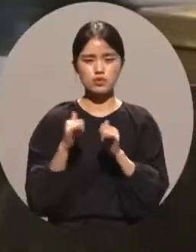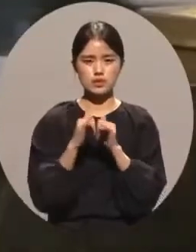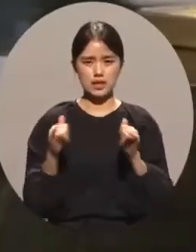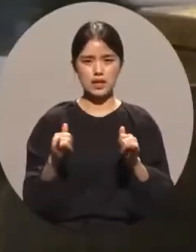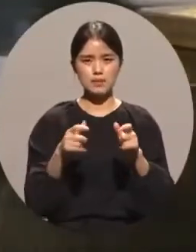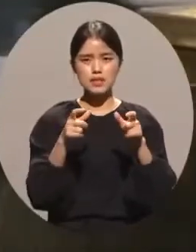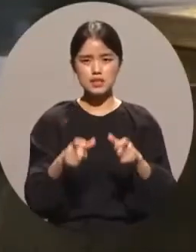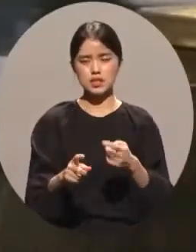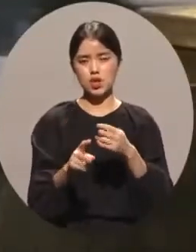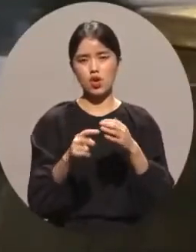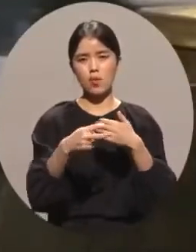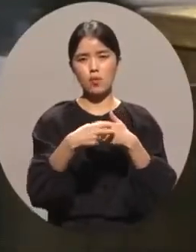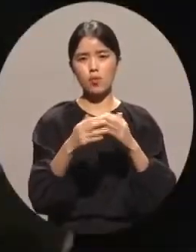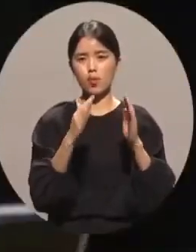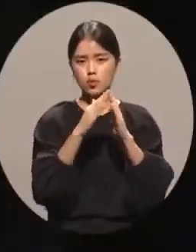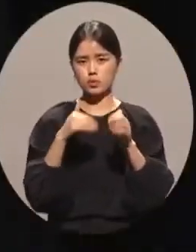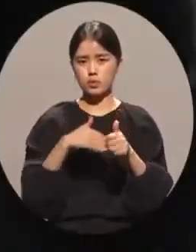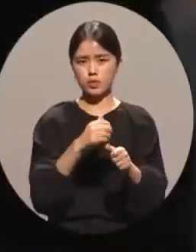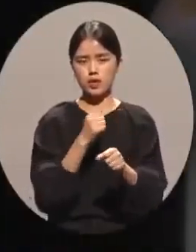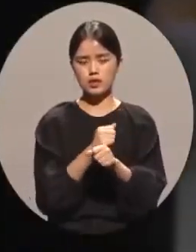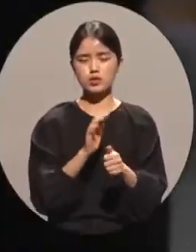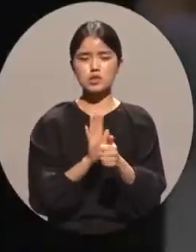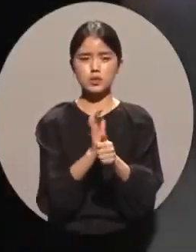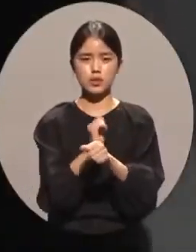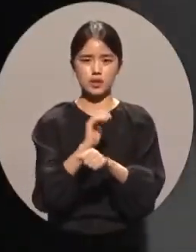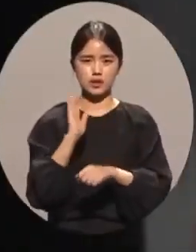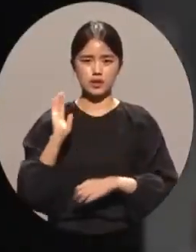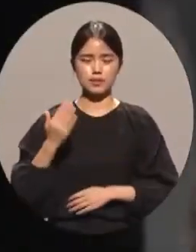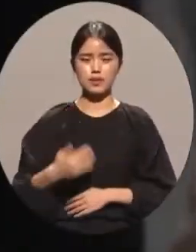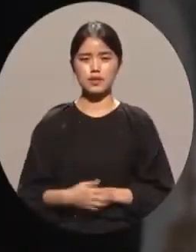보건소에 파견돼 현장 지원을 하게 됩니다